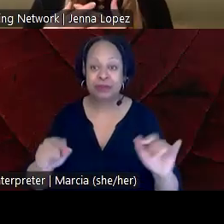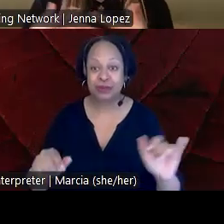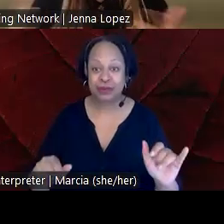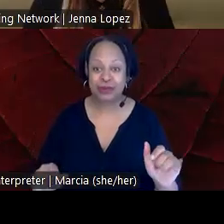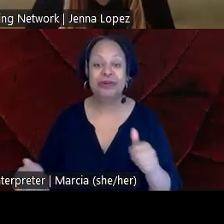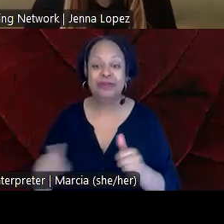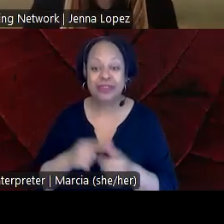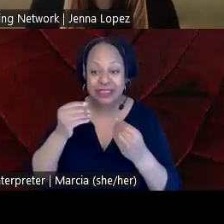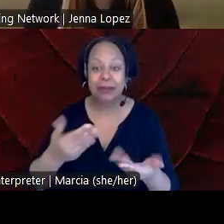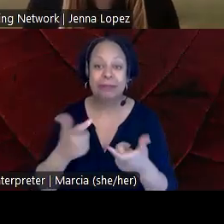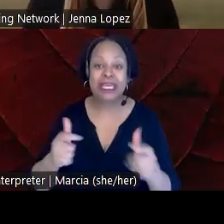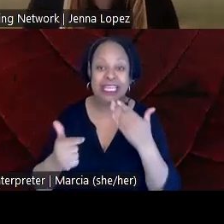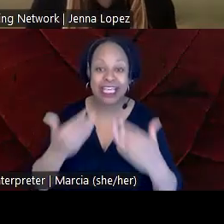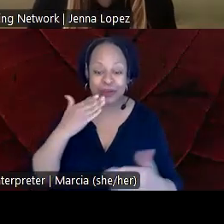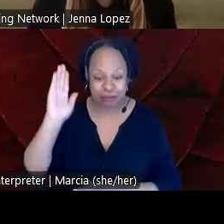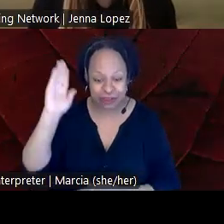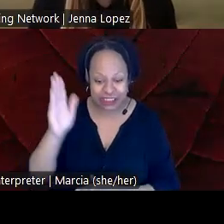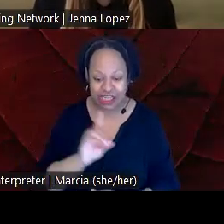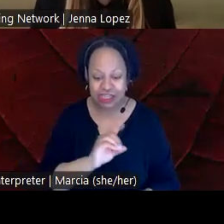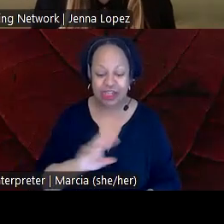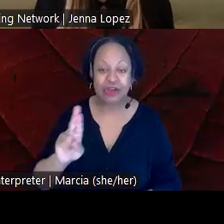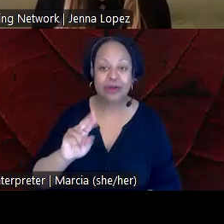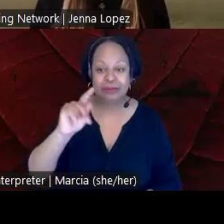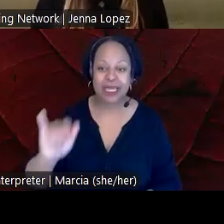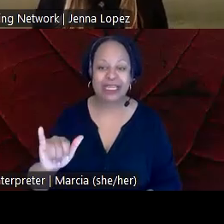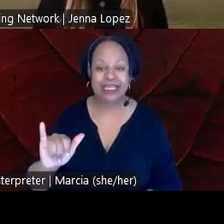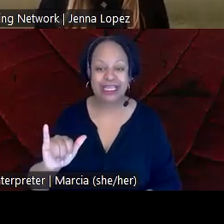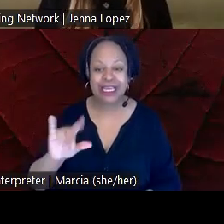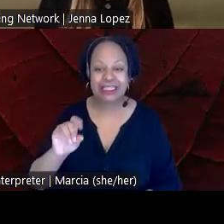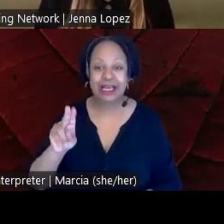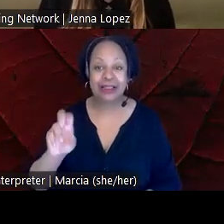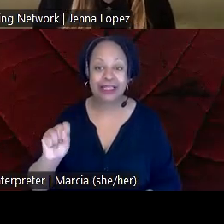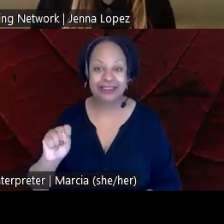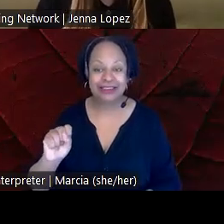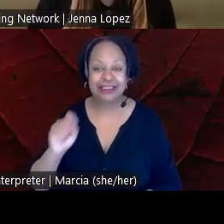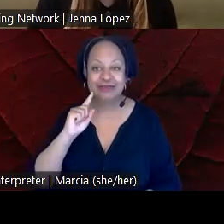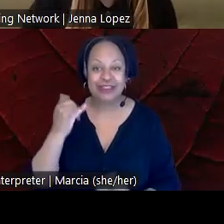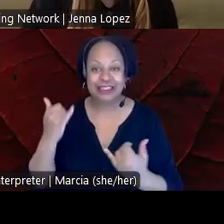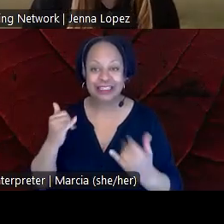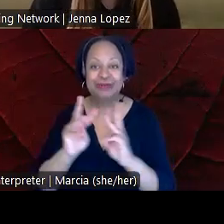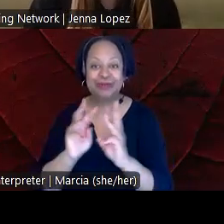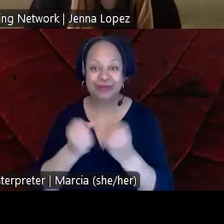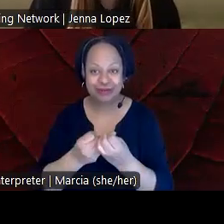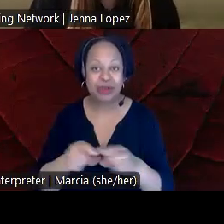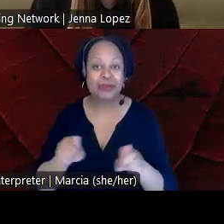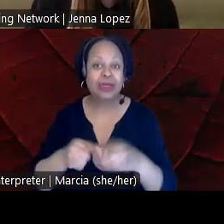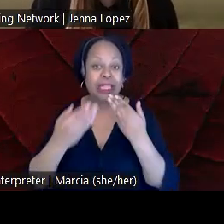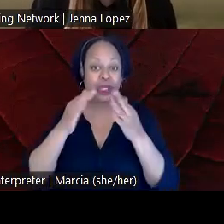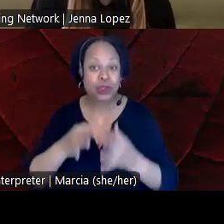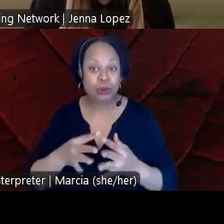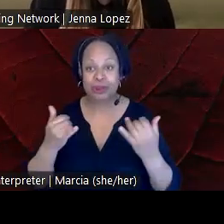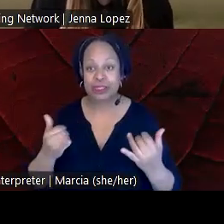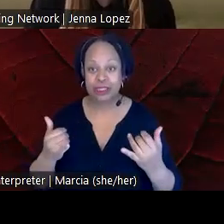quelques annonces brèves et également, tout d'abord, merci Patty Douglas pour le webinaire d'aujourd'hui. Je tiens